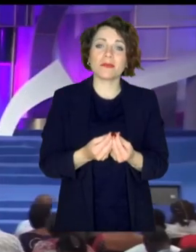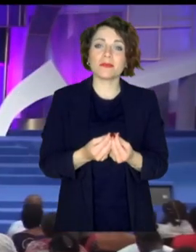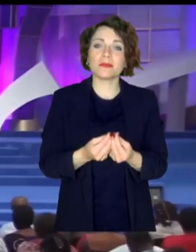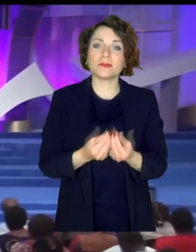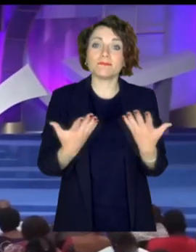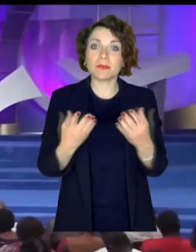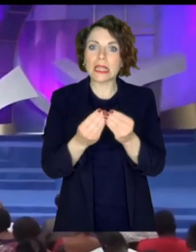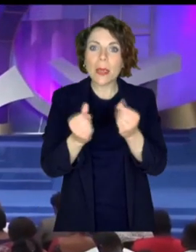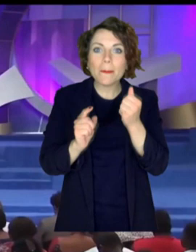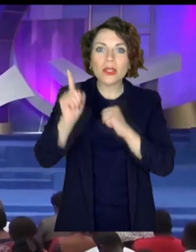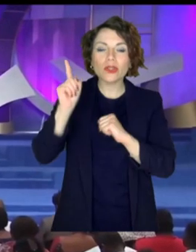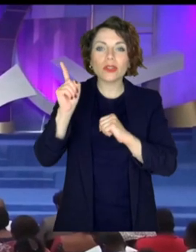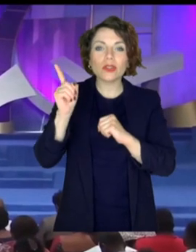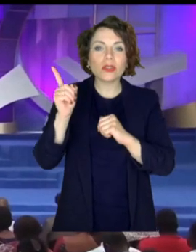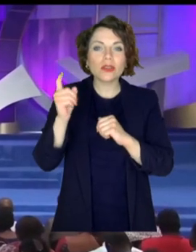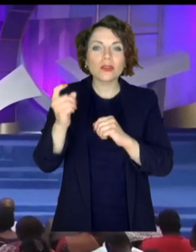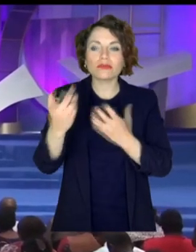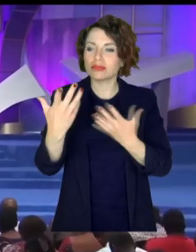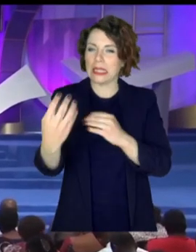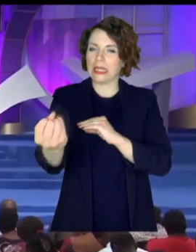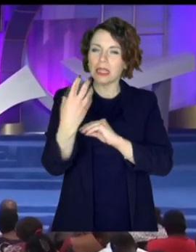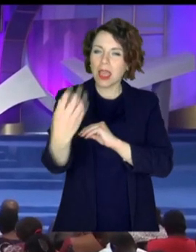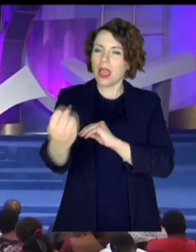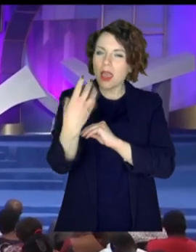E mentre lo Spirito di Dio ministra a noi a questo modo,